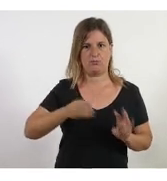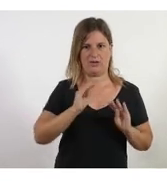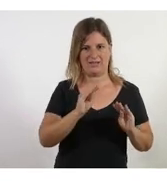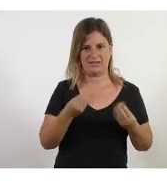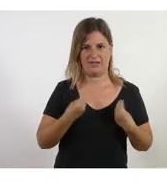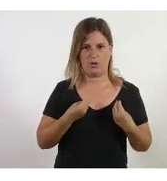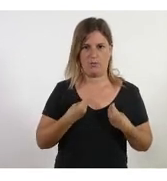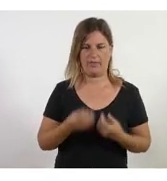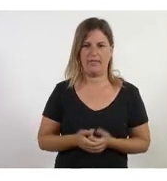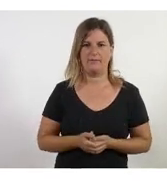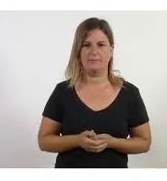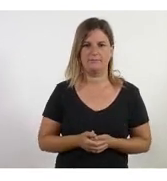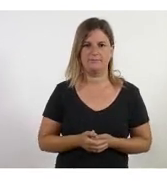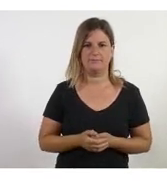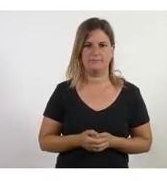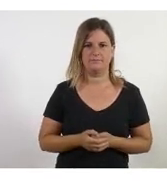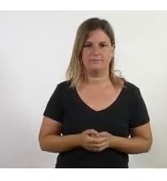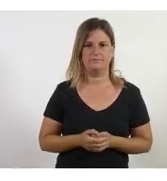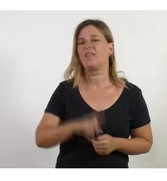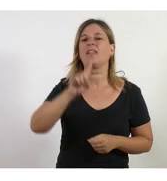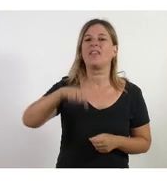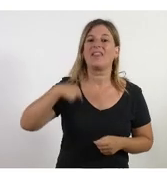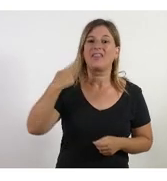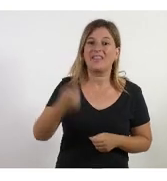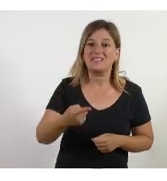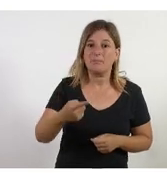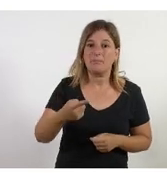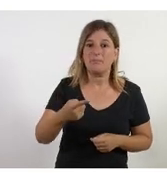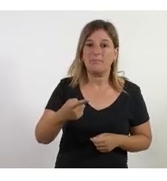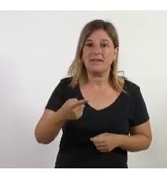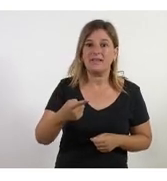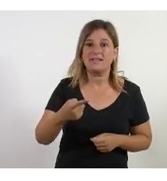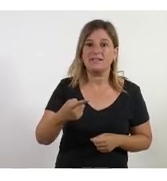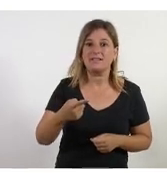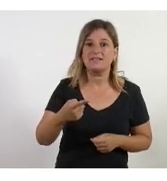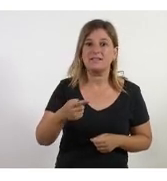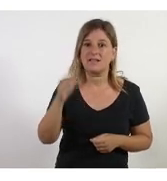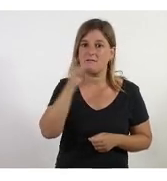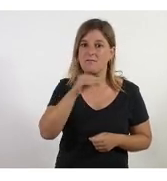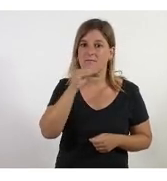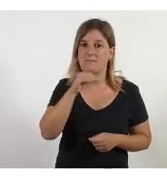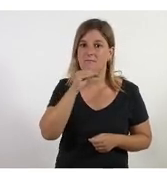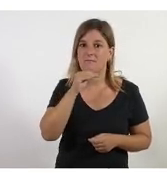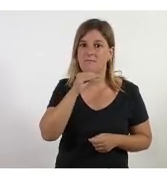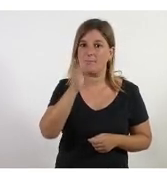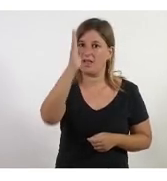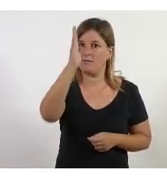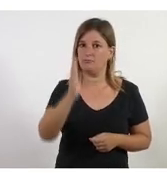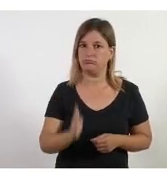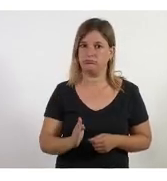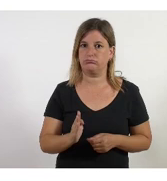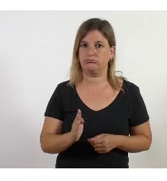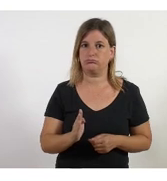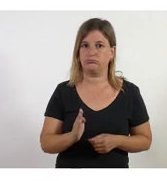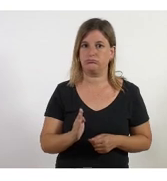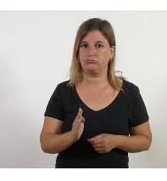vida. Després, el que m'agradaria que fessis és dividir el full de paper en dues parts.